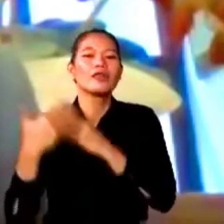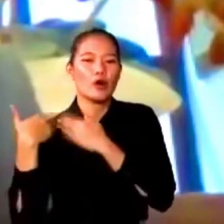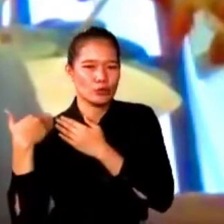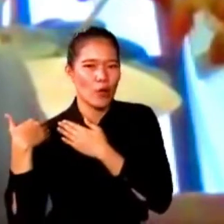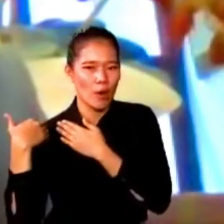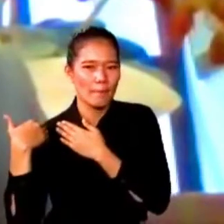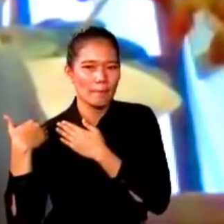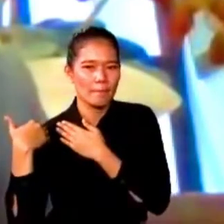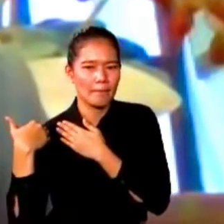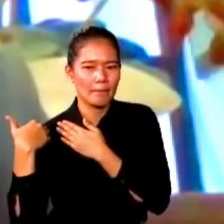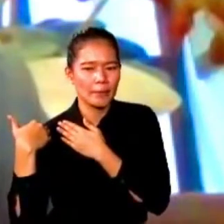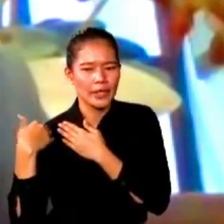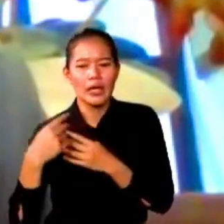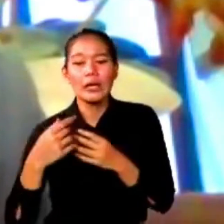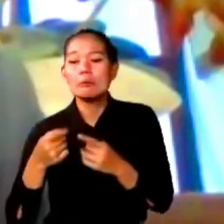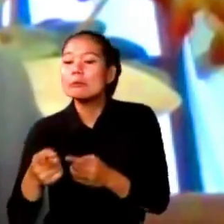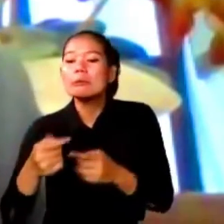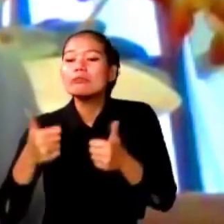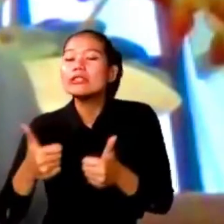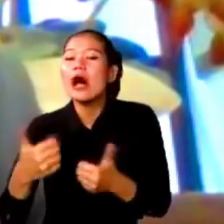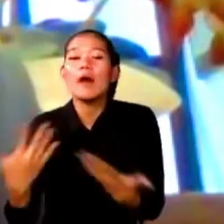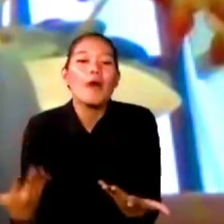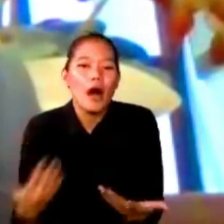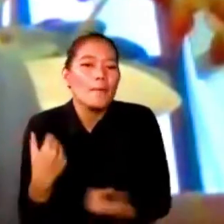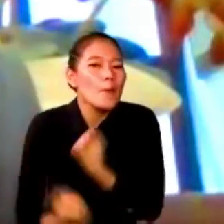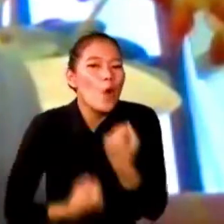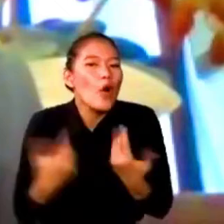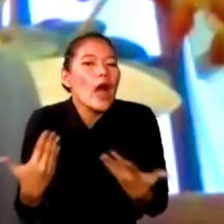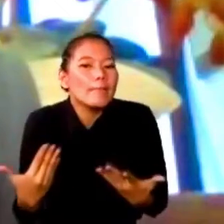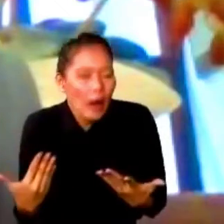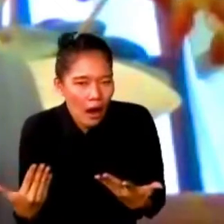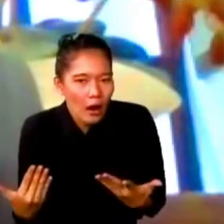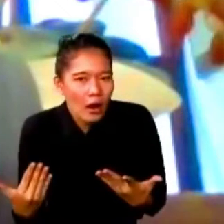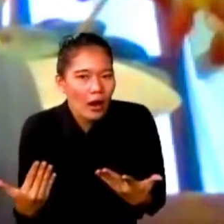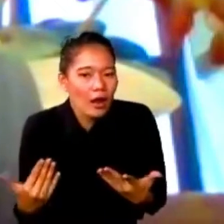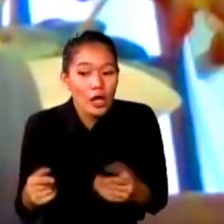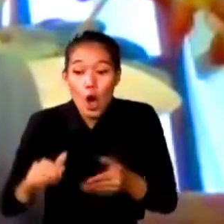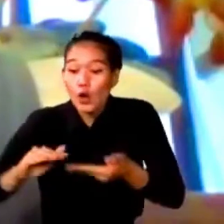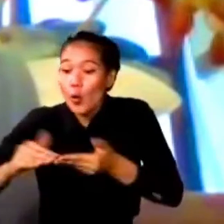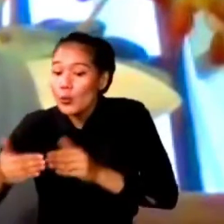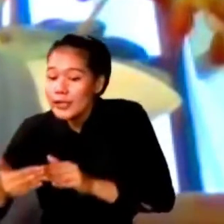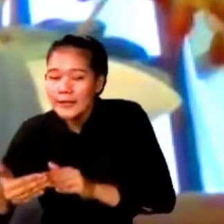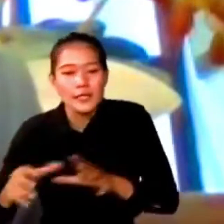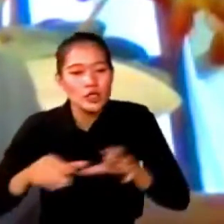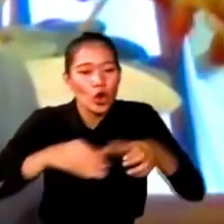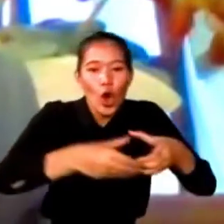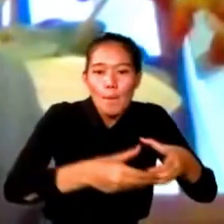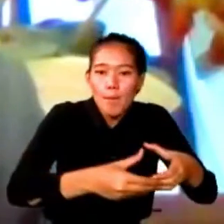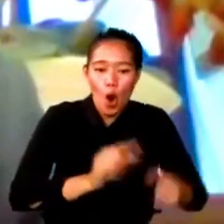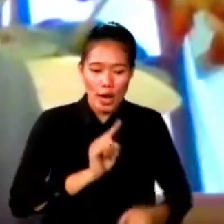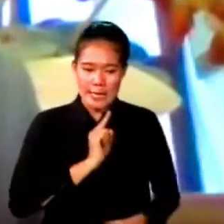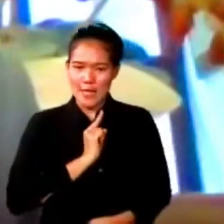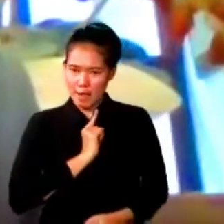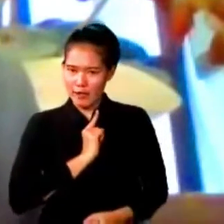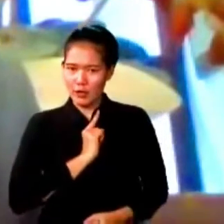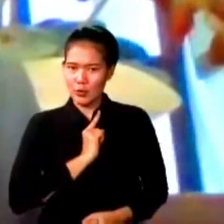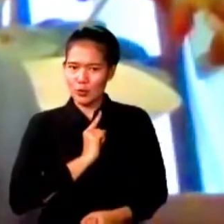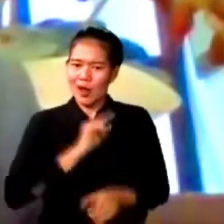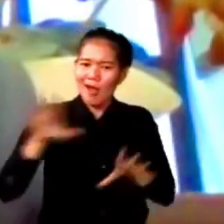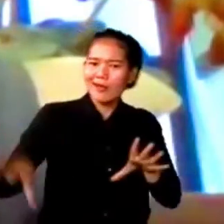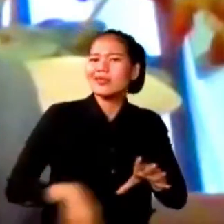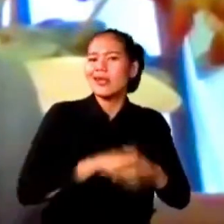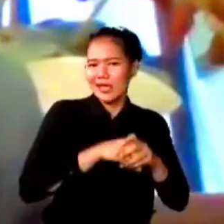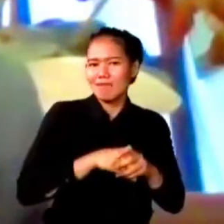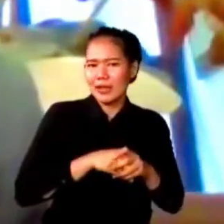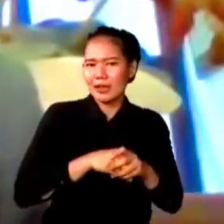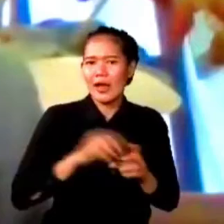apa yang bisa kita lakukan sebagai individu dan juga komunitas untuk ternyata rantai mulai dari